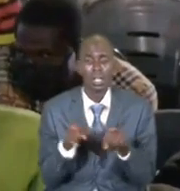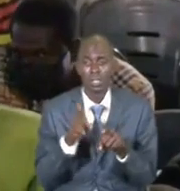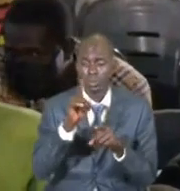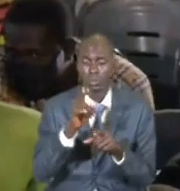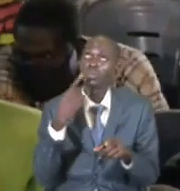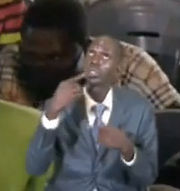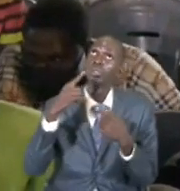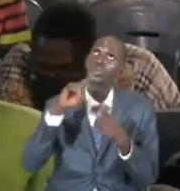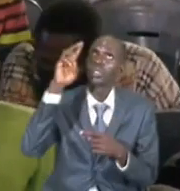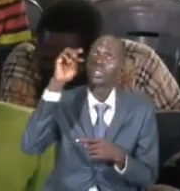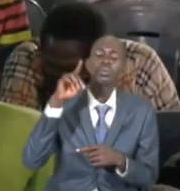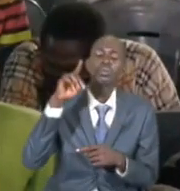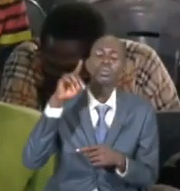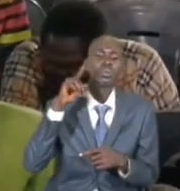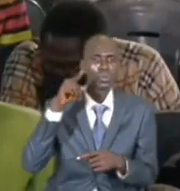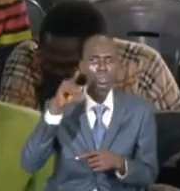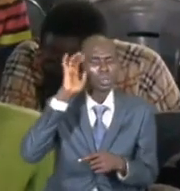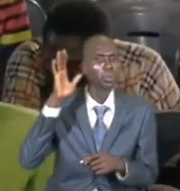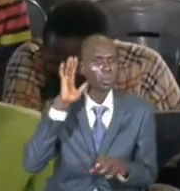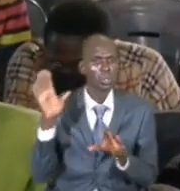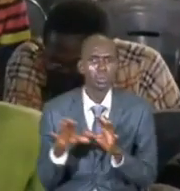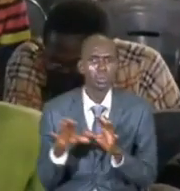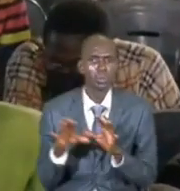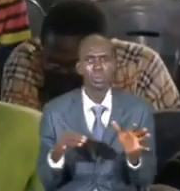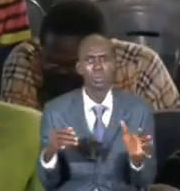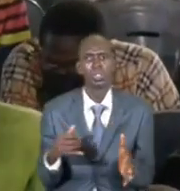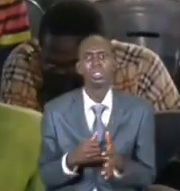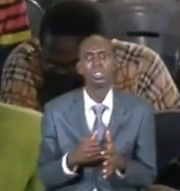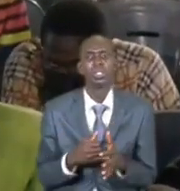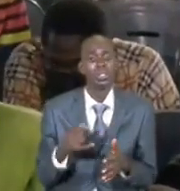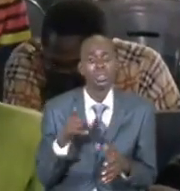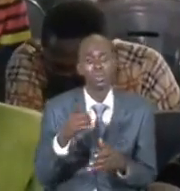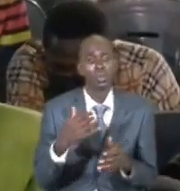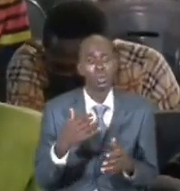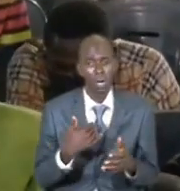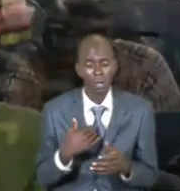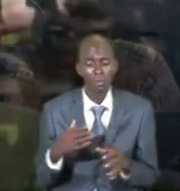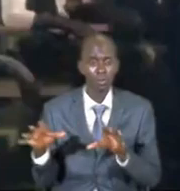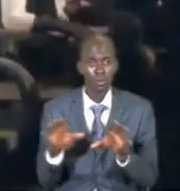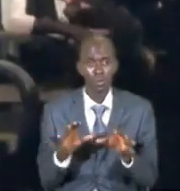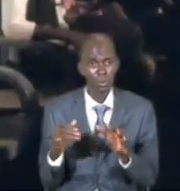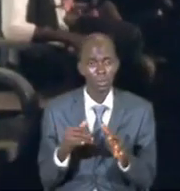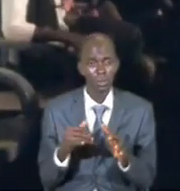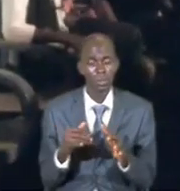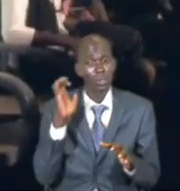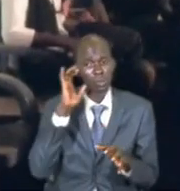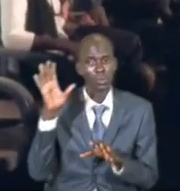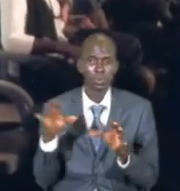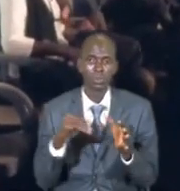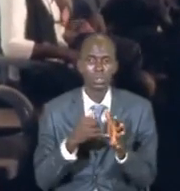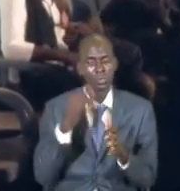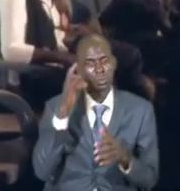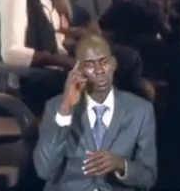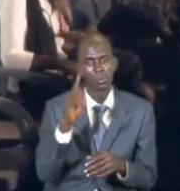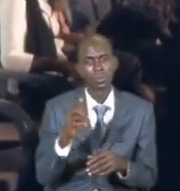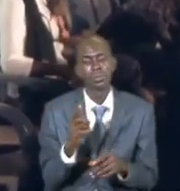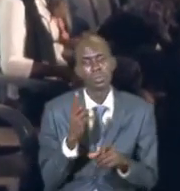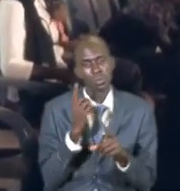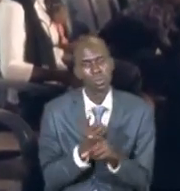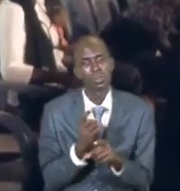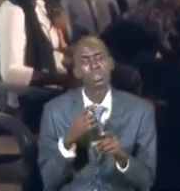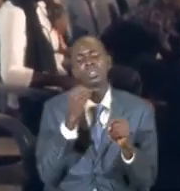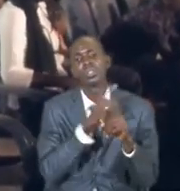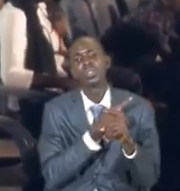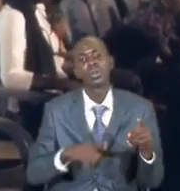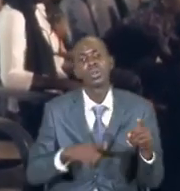ị bịakwara nụ, ọ ga-eme ya na ndụ gị. Gwa onye nwaanyị, gwa onye nwaanyị, sị onye nwe m, lekwa m, lekwa m. Onye nwe m, onye nwe m,